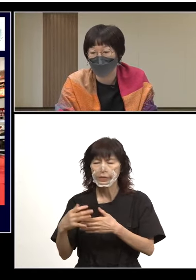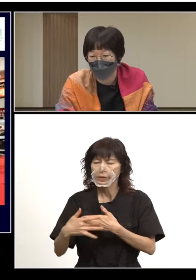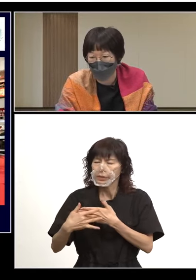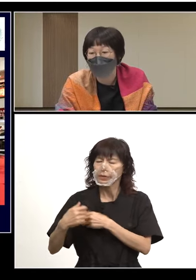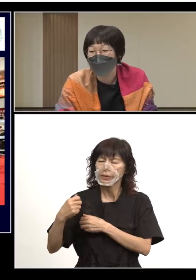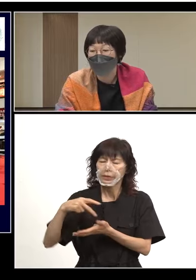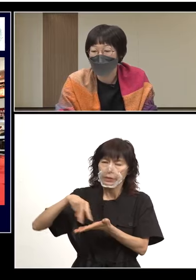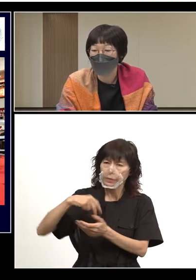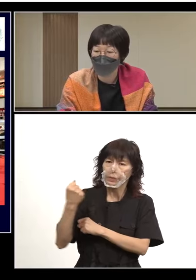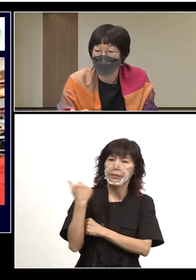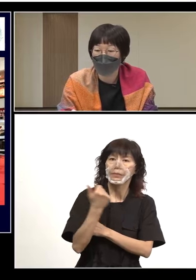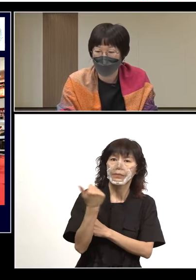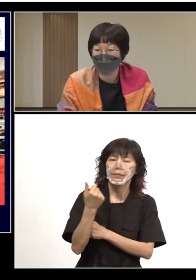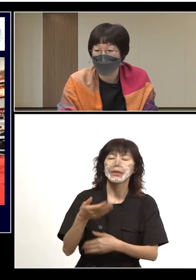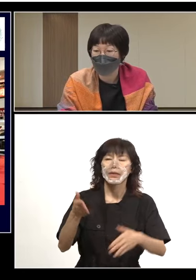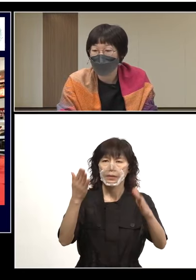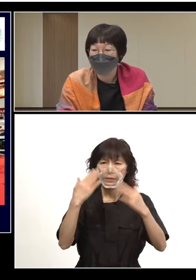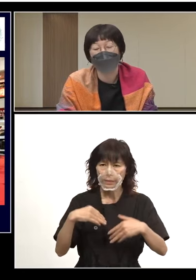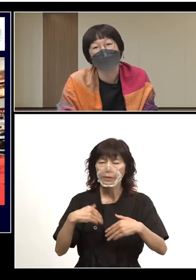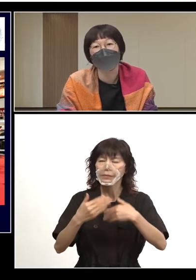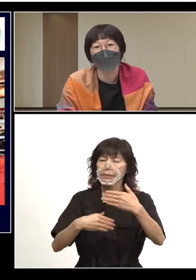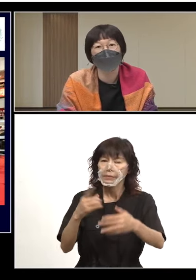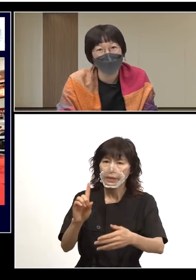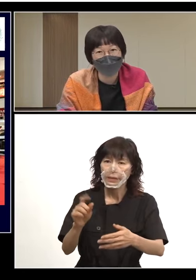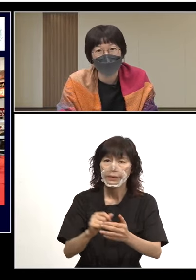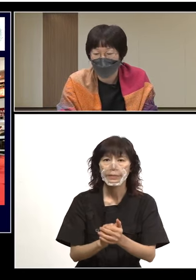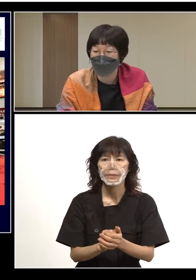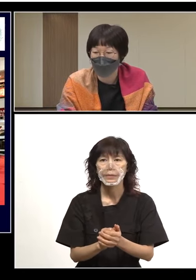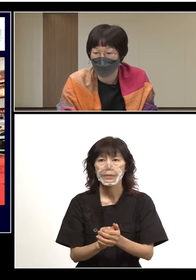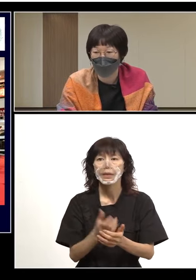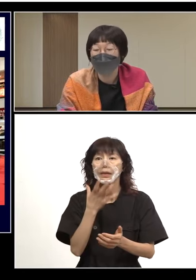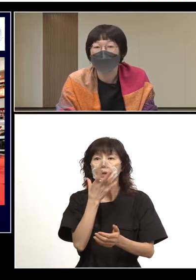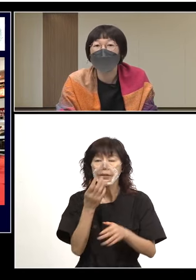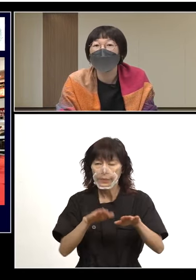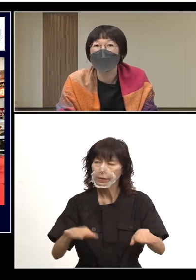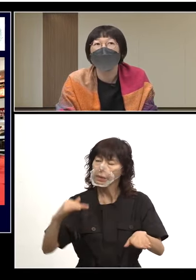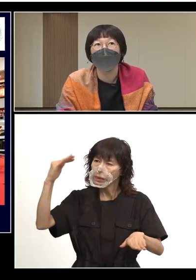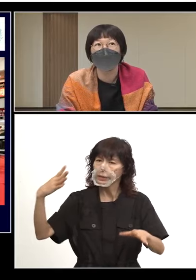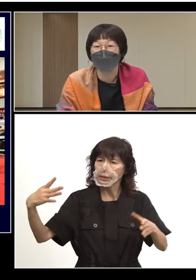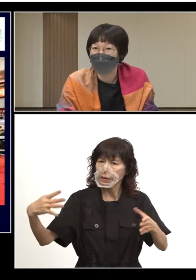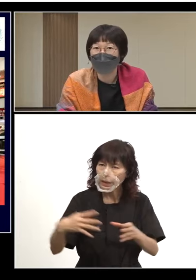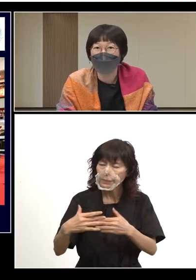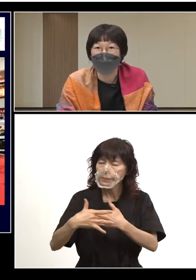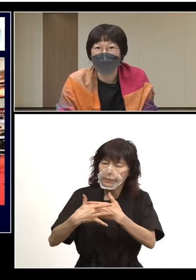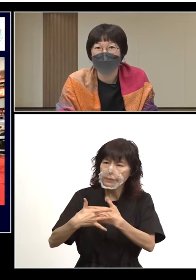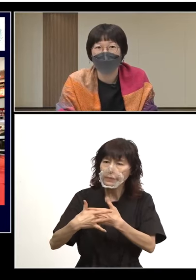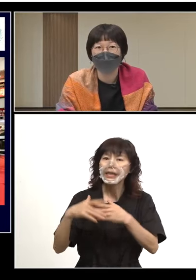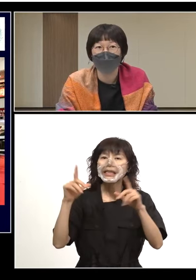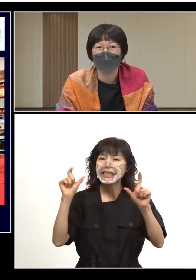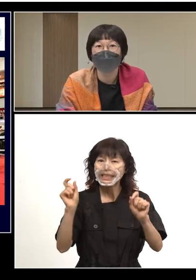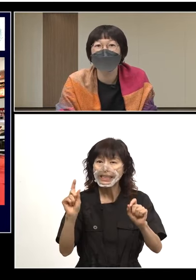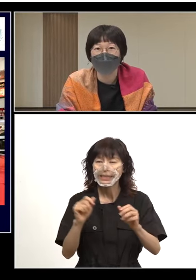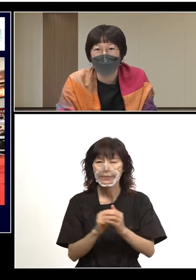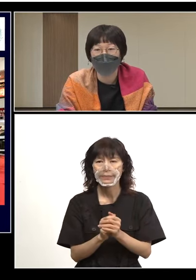種舞蹈方式。咁仲有另一個延伸咧，就係叫做 contact kiss 親子接觸啦。咁呢個咧最簡單嘅理解咧，就係一